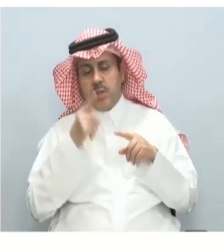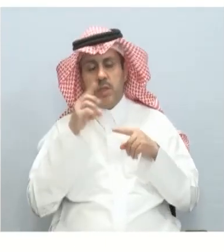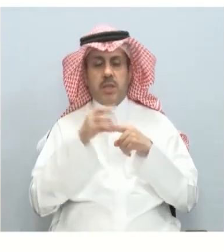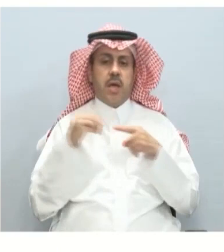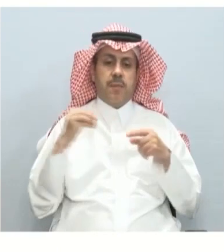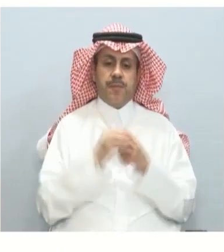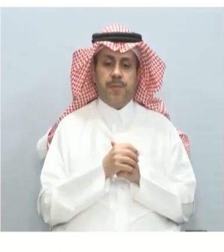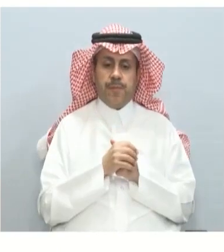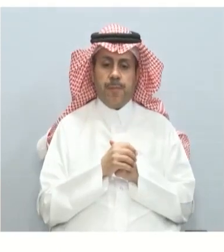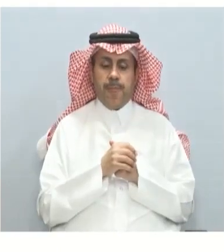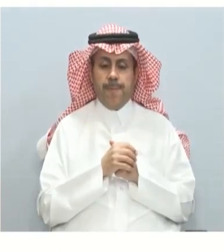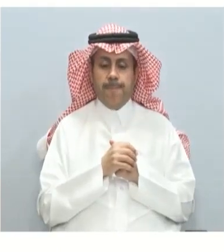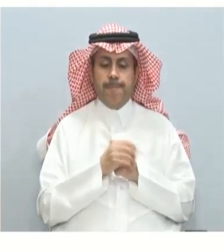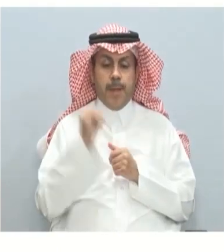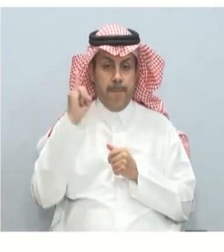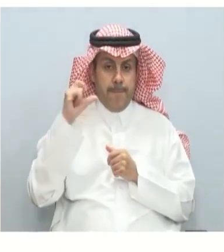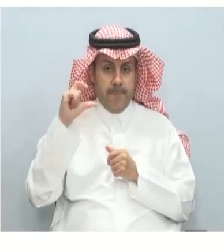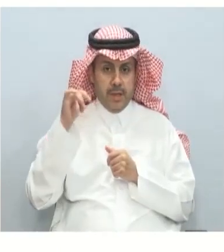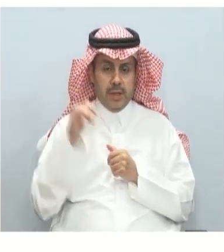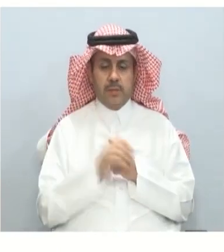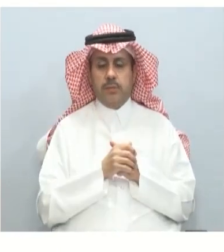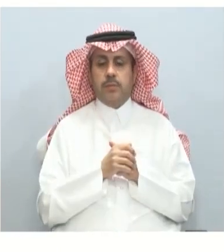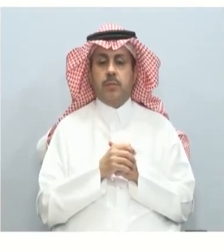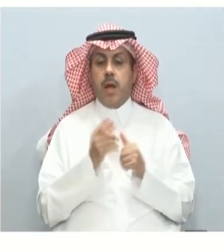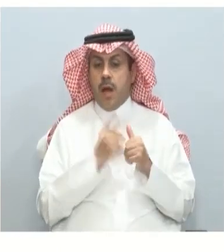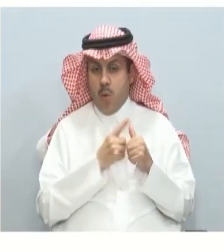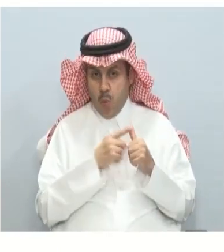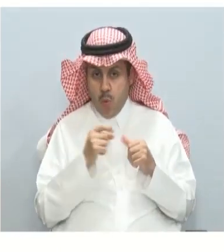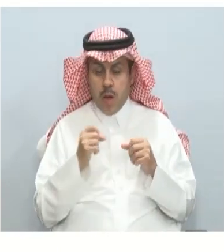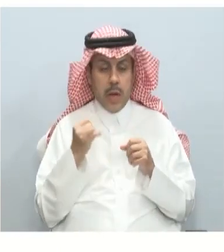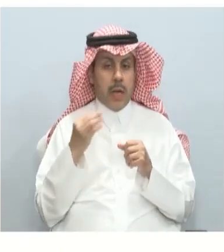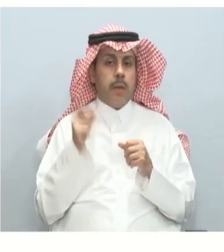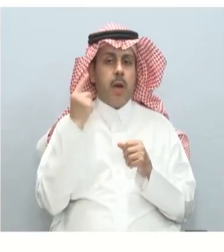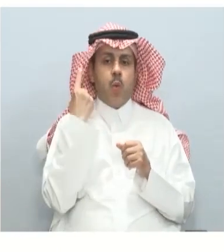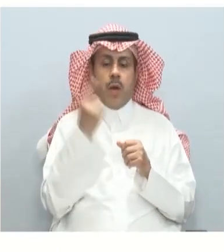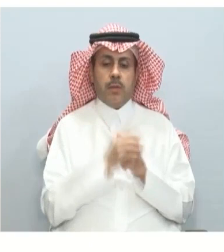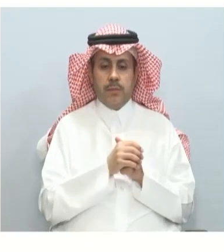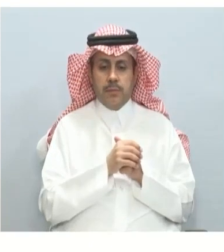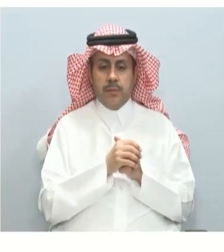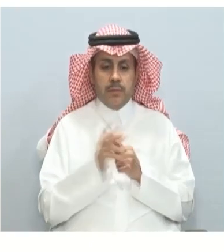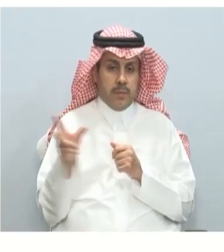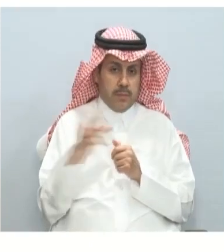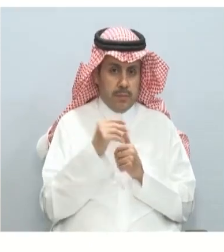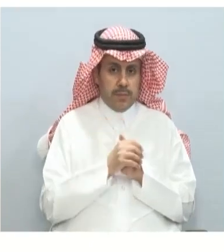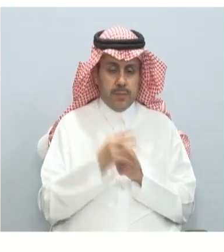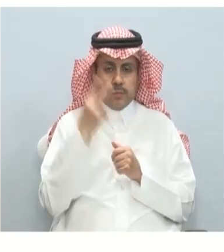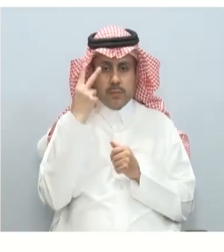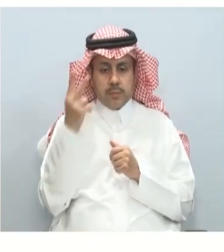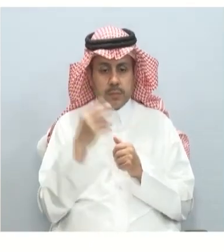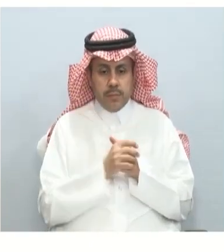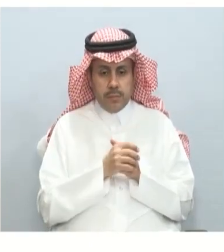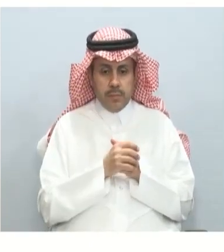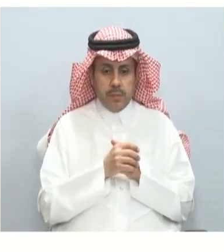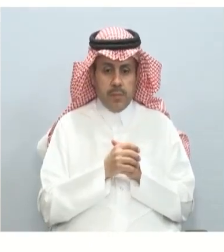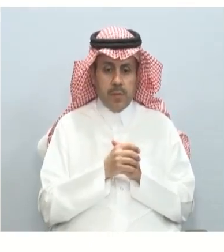بالنسبه لمدى طبعا لو خذنا اول شي اول قيمه اللي هي الواحد راح يطلع لنا الناتج اين لو